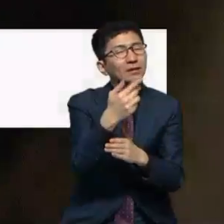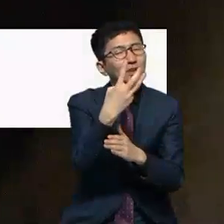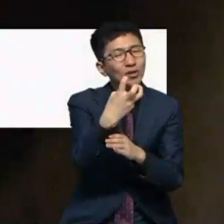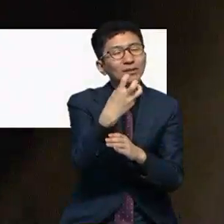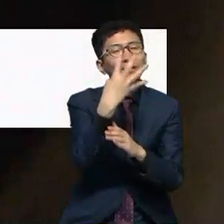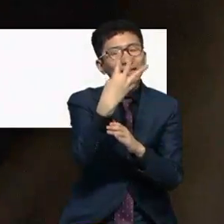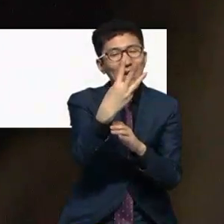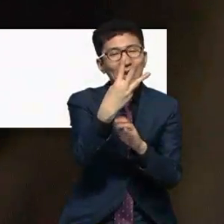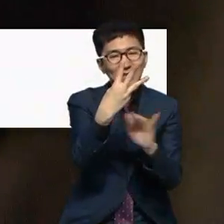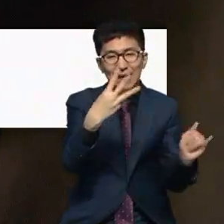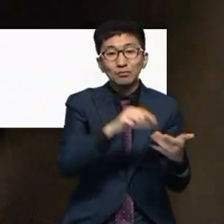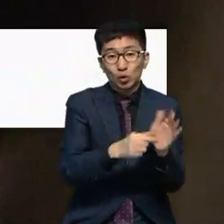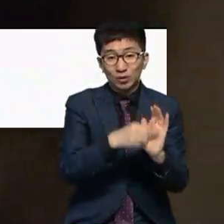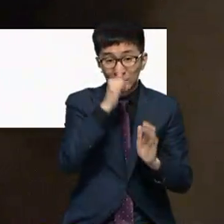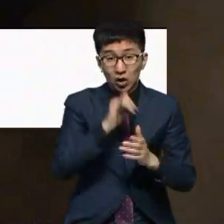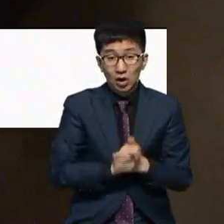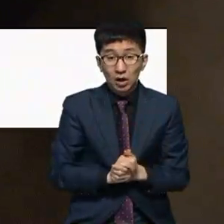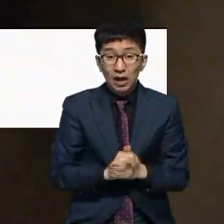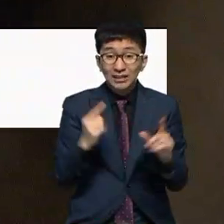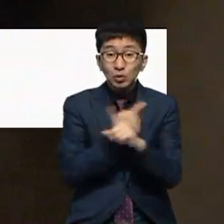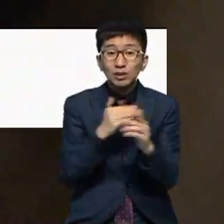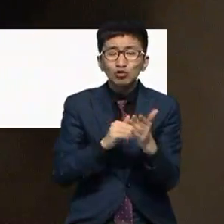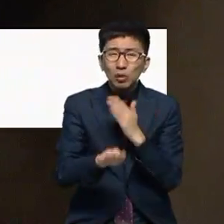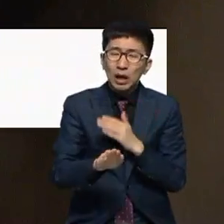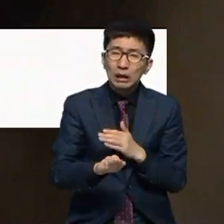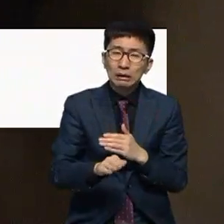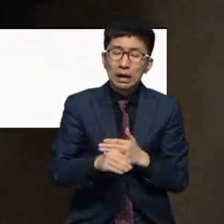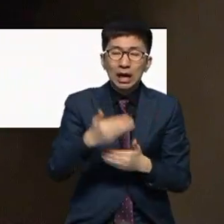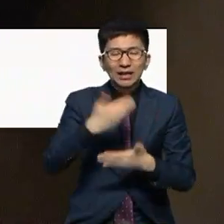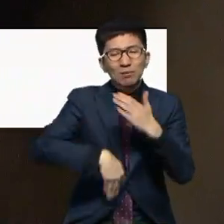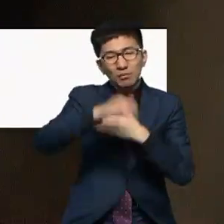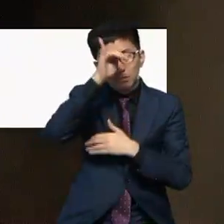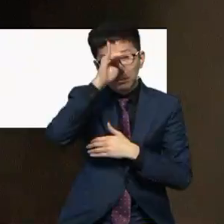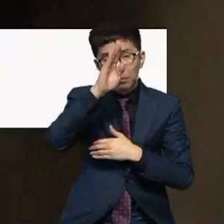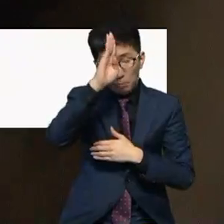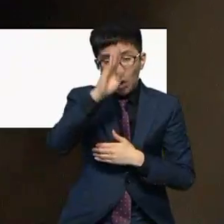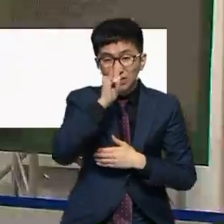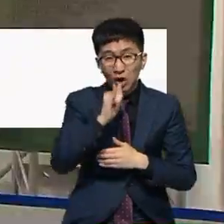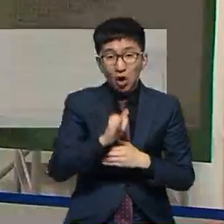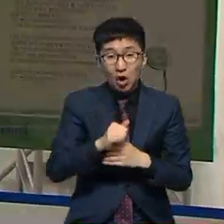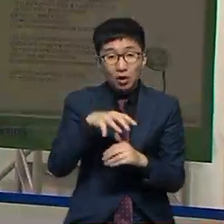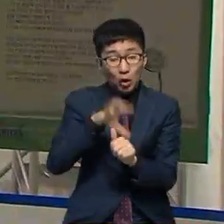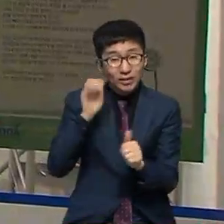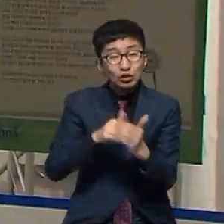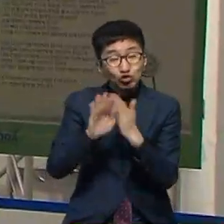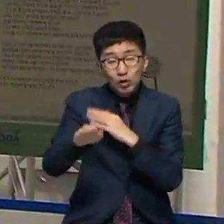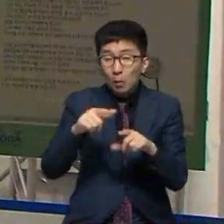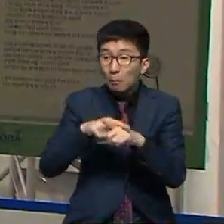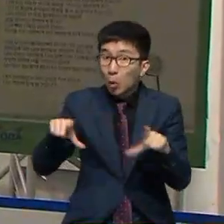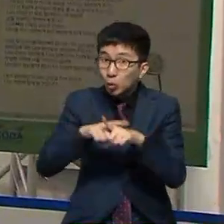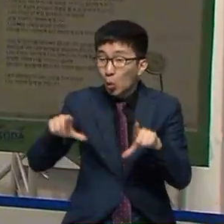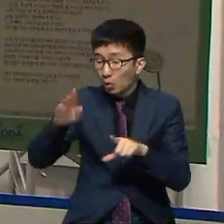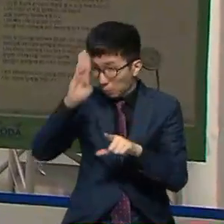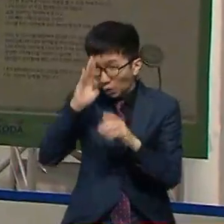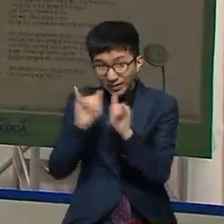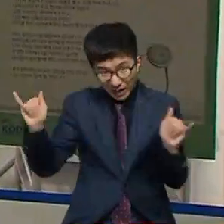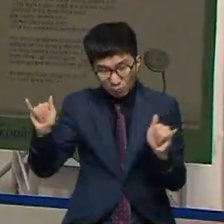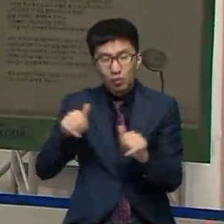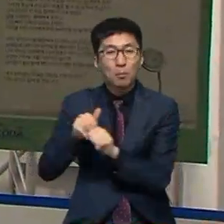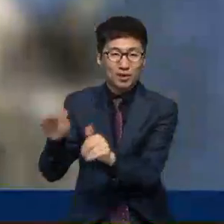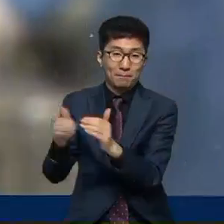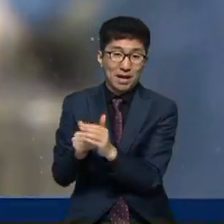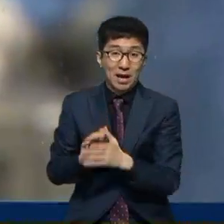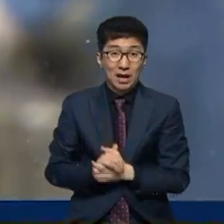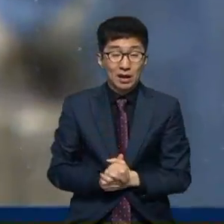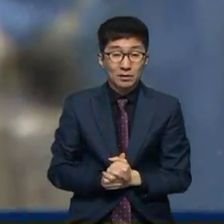나서도 후유증이 엄청나게 있대요. 근데 격리 해제 이후엔 그냥 일반 환자. 델타 변이 유행 당시인 지난해